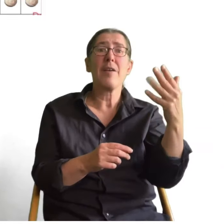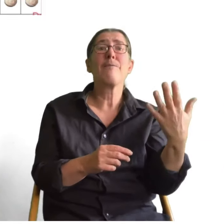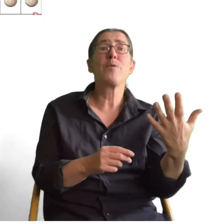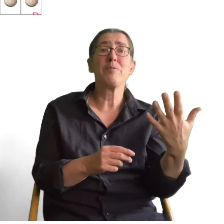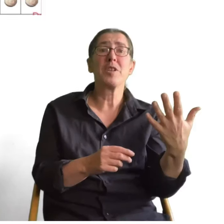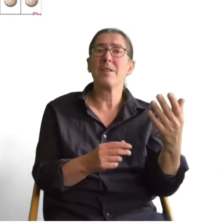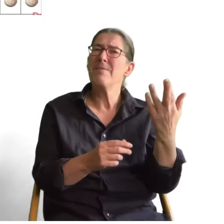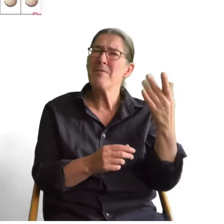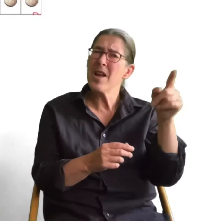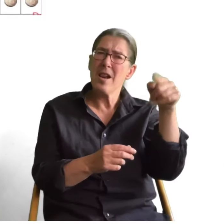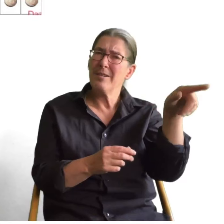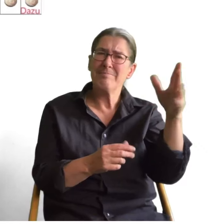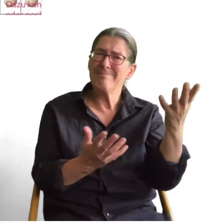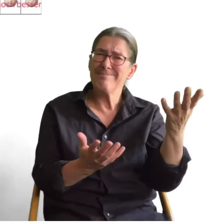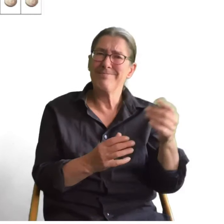3/5?